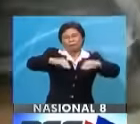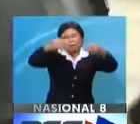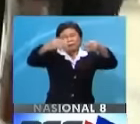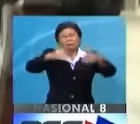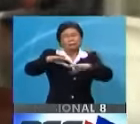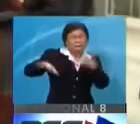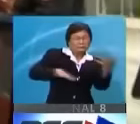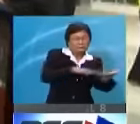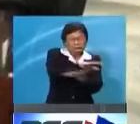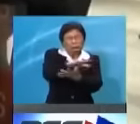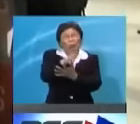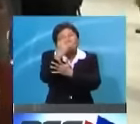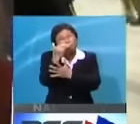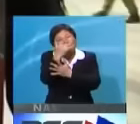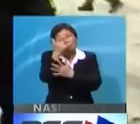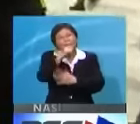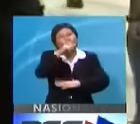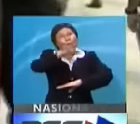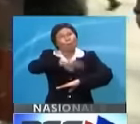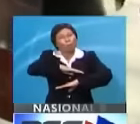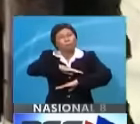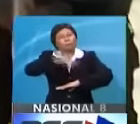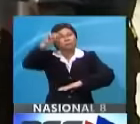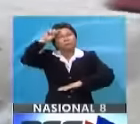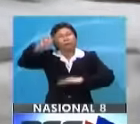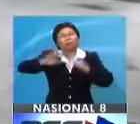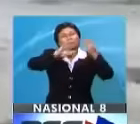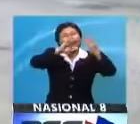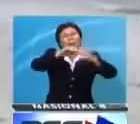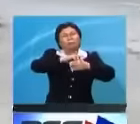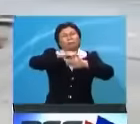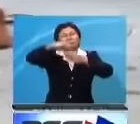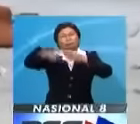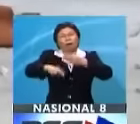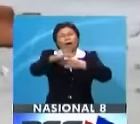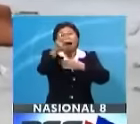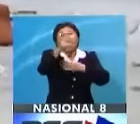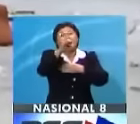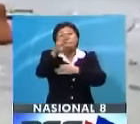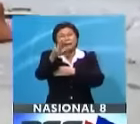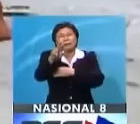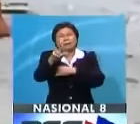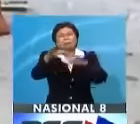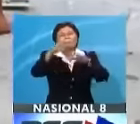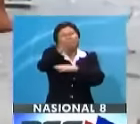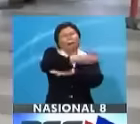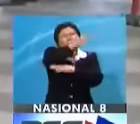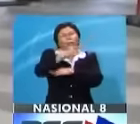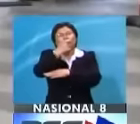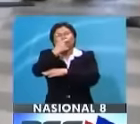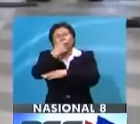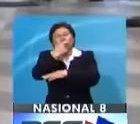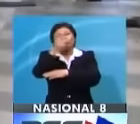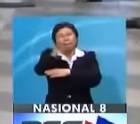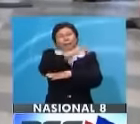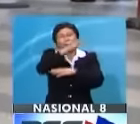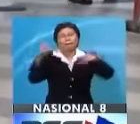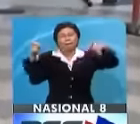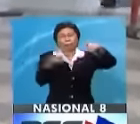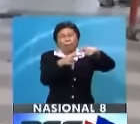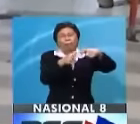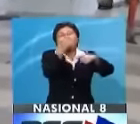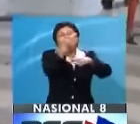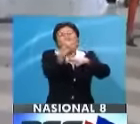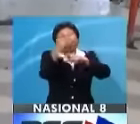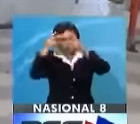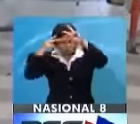Kekecohan berkenaan dikatakan berpunca rasa tidak puas hati mereka terhadap keputusan Mohd Amirul Izwan yang membatalkan jaringan keempat Terengganu menerusi